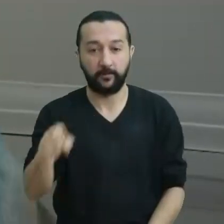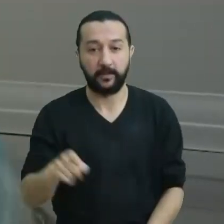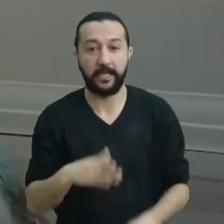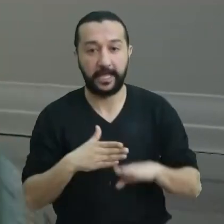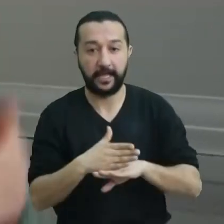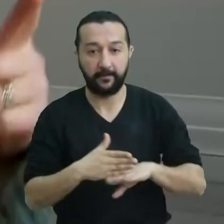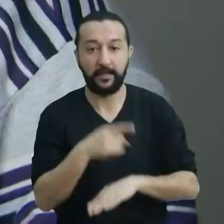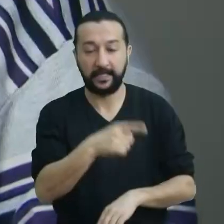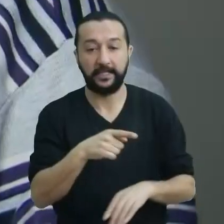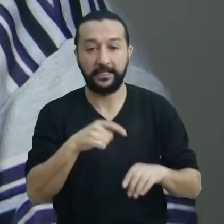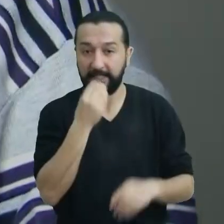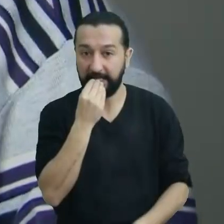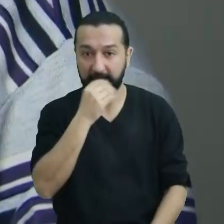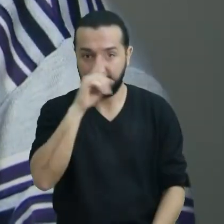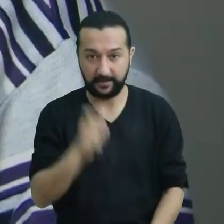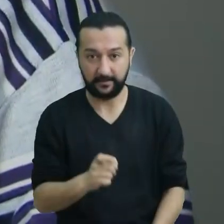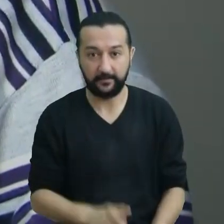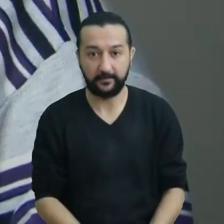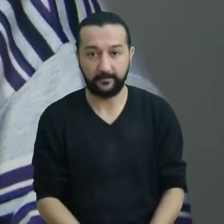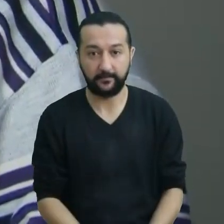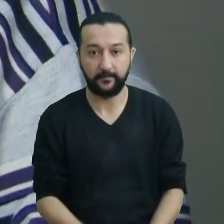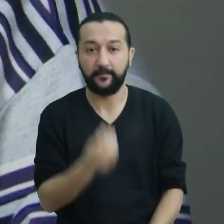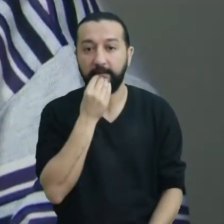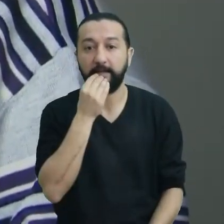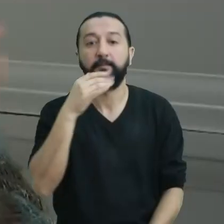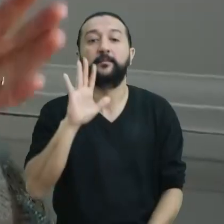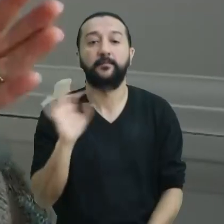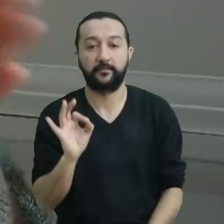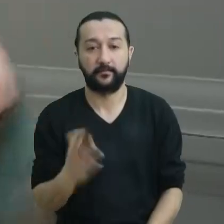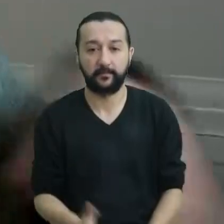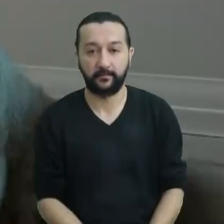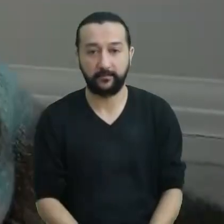tarantulalar ekmek kırıntısı yer mi? Yemez değil mi?